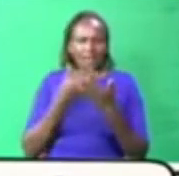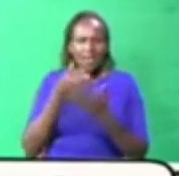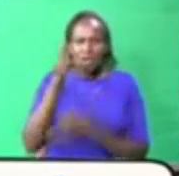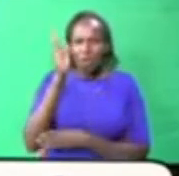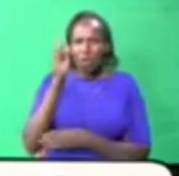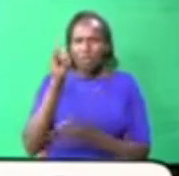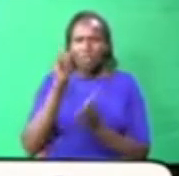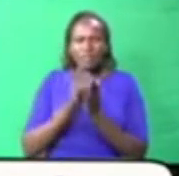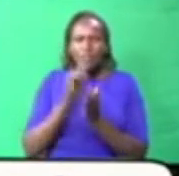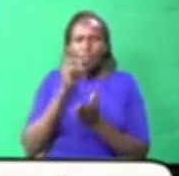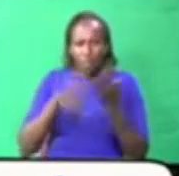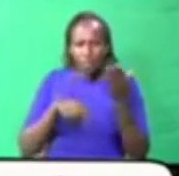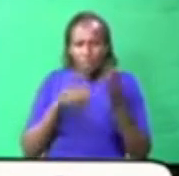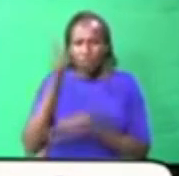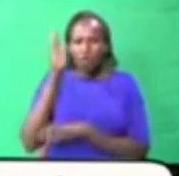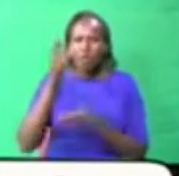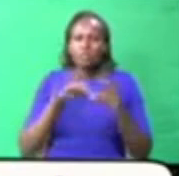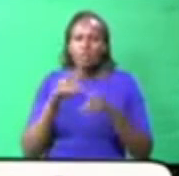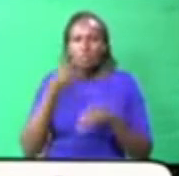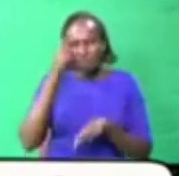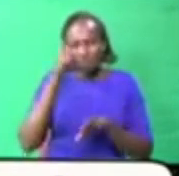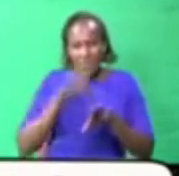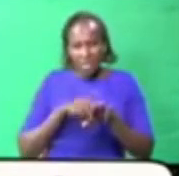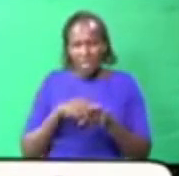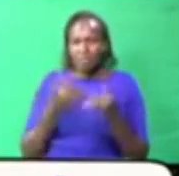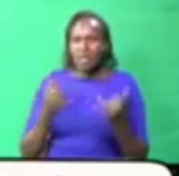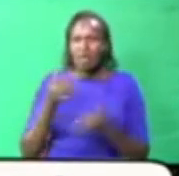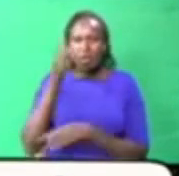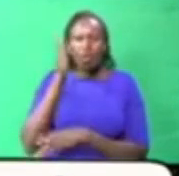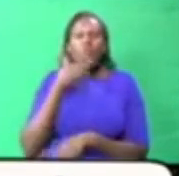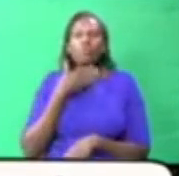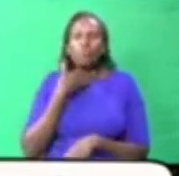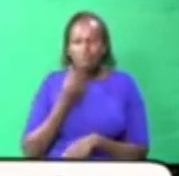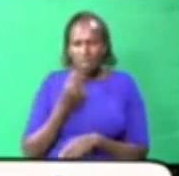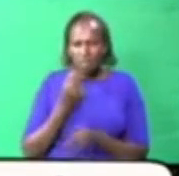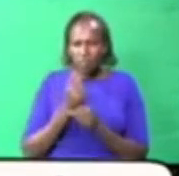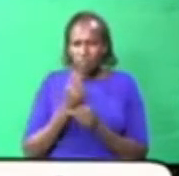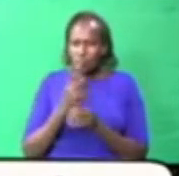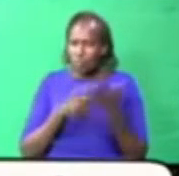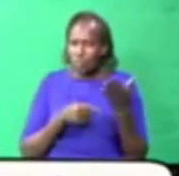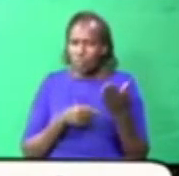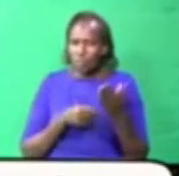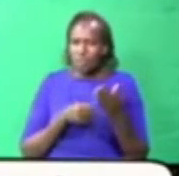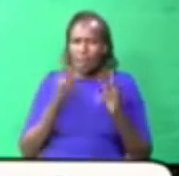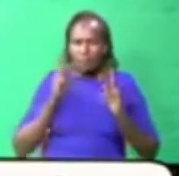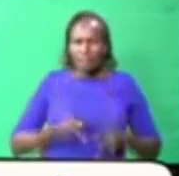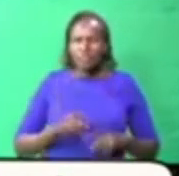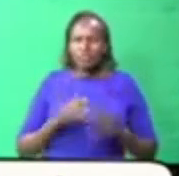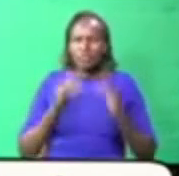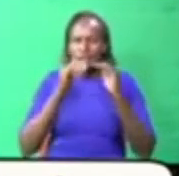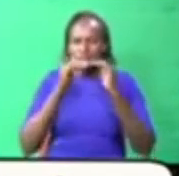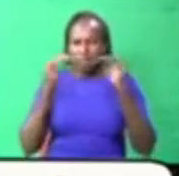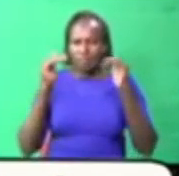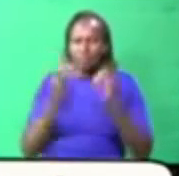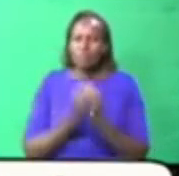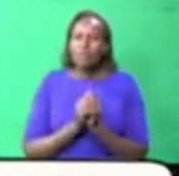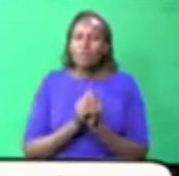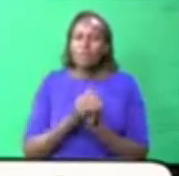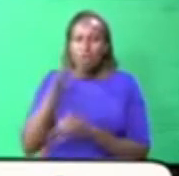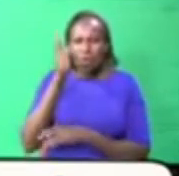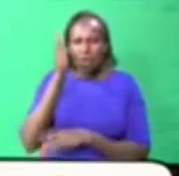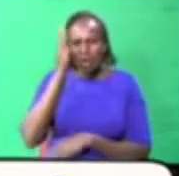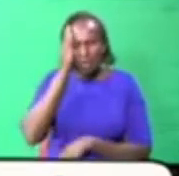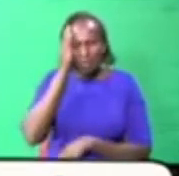time. Maana this is the time when God wants you to know him at a personal level. Mungu anataka ajidentify na